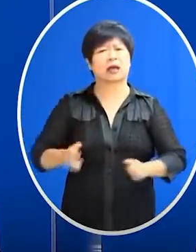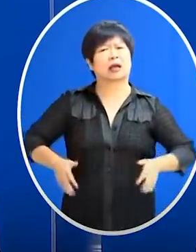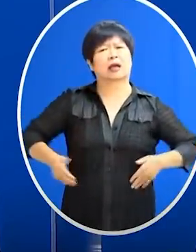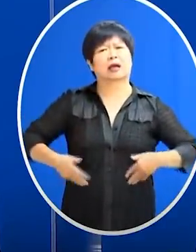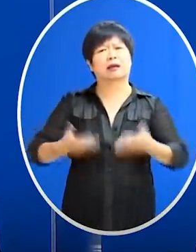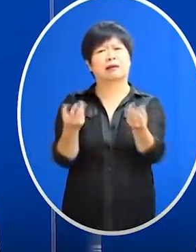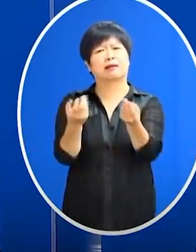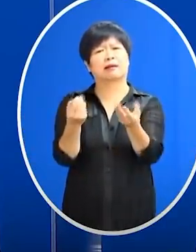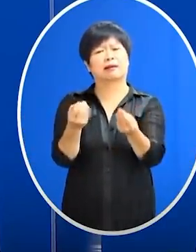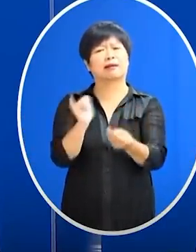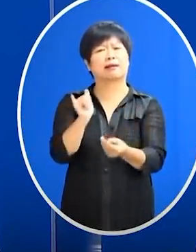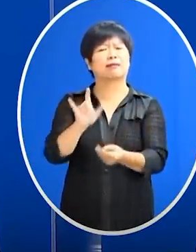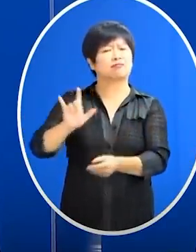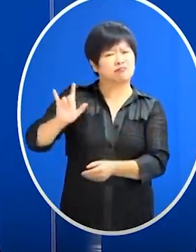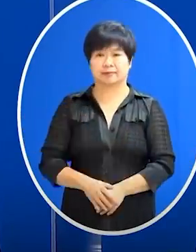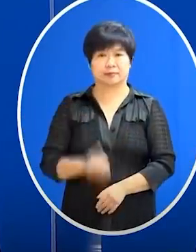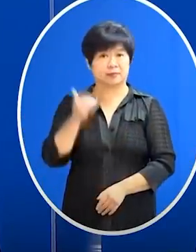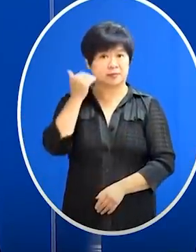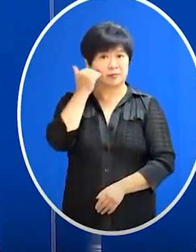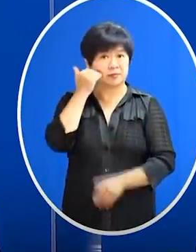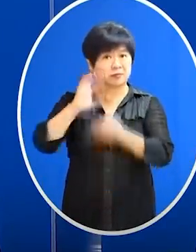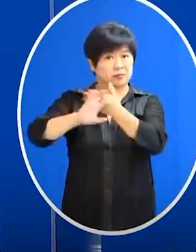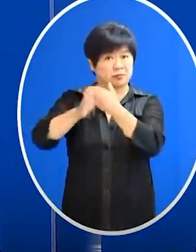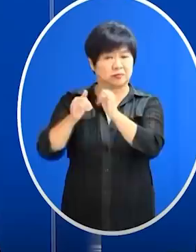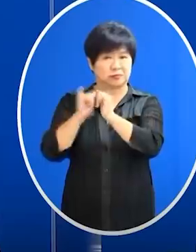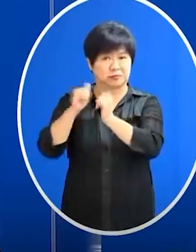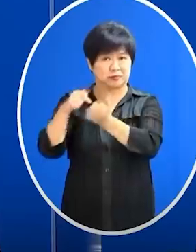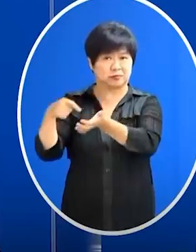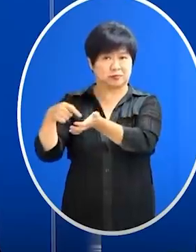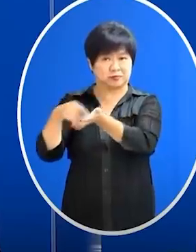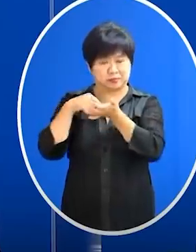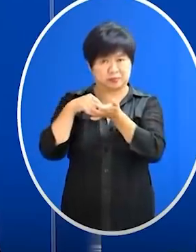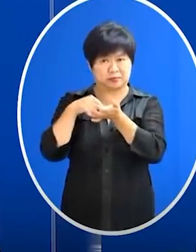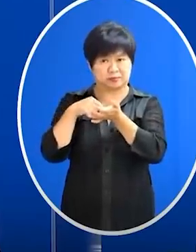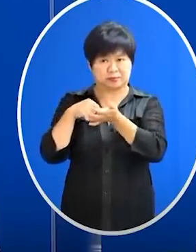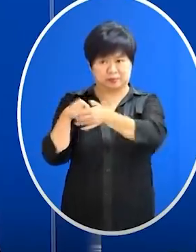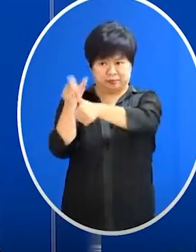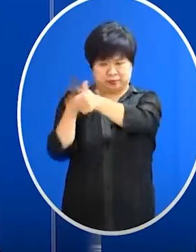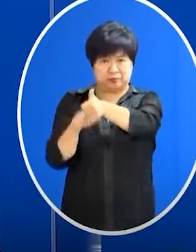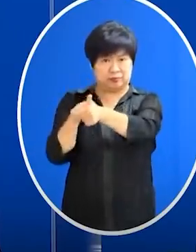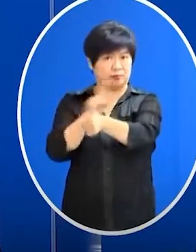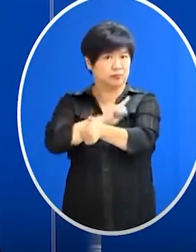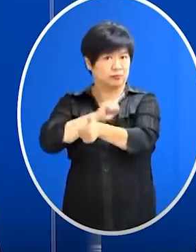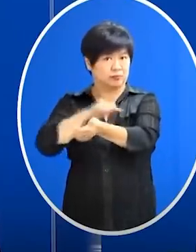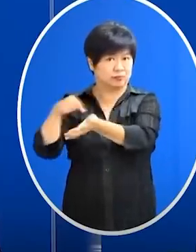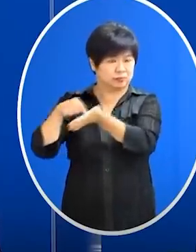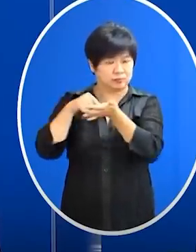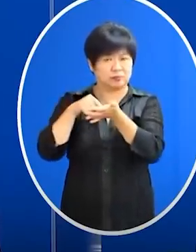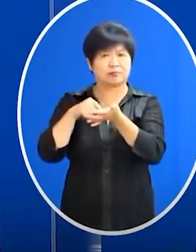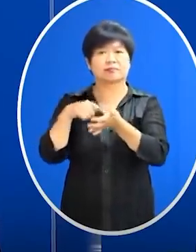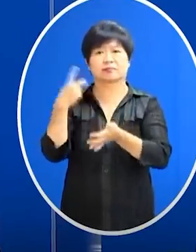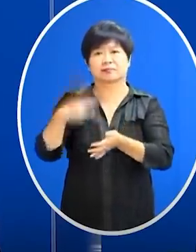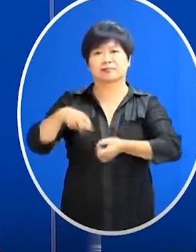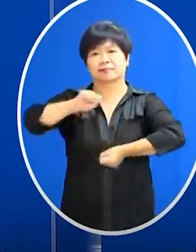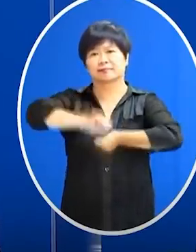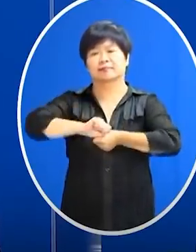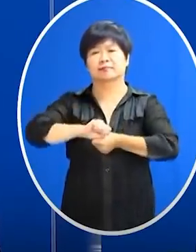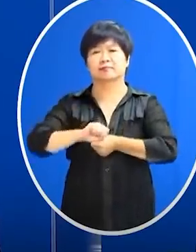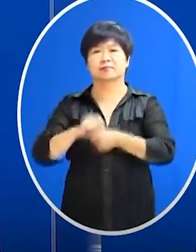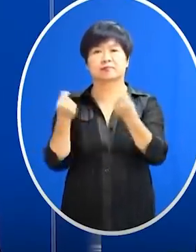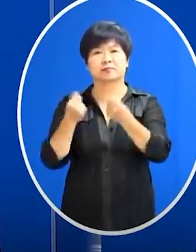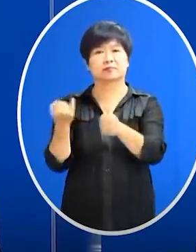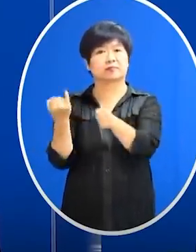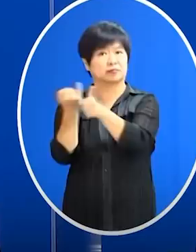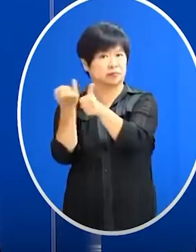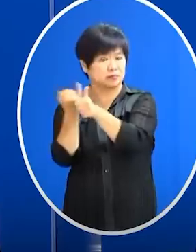迫性的医疗处置，除了病人本人之外，可以同时那么申请这个配偶